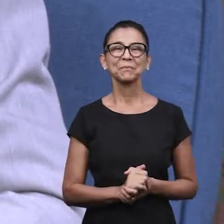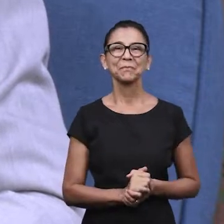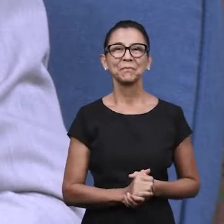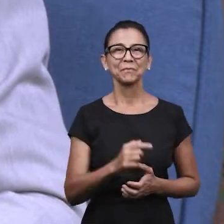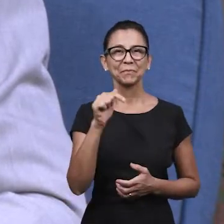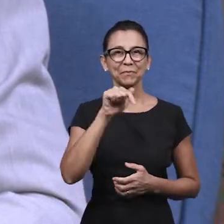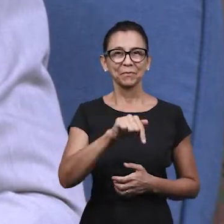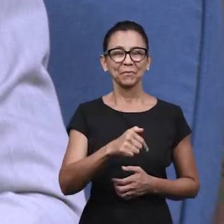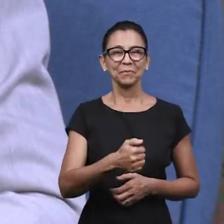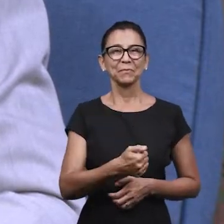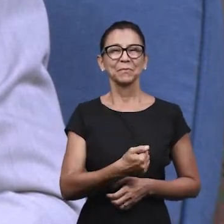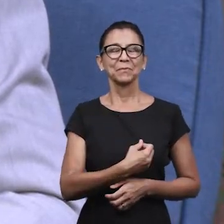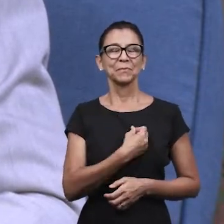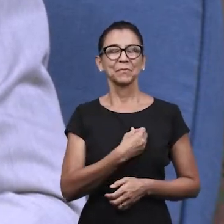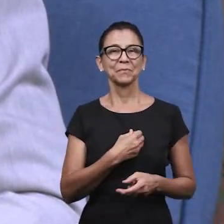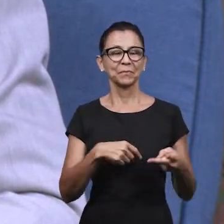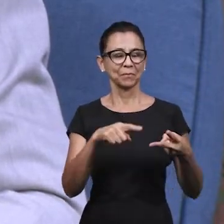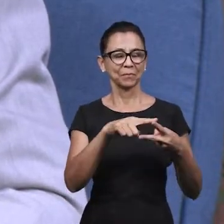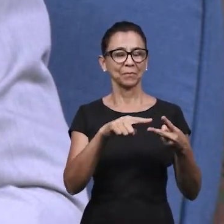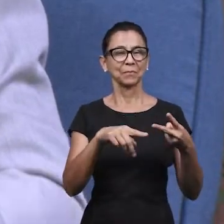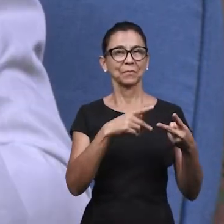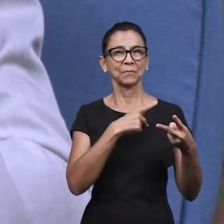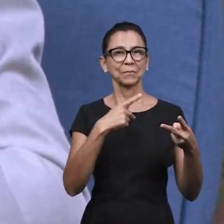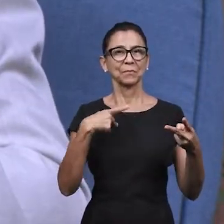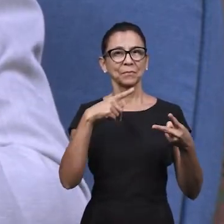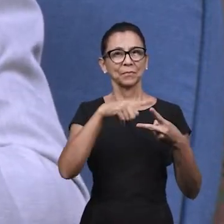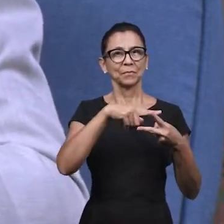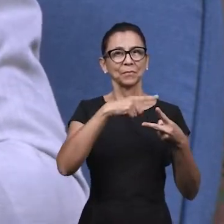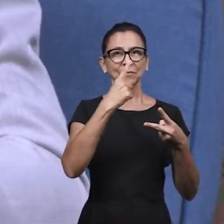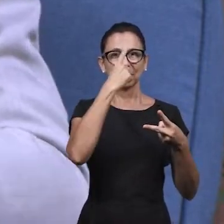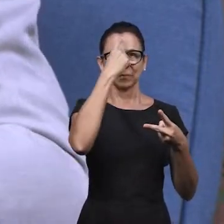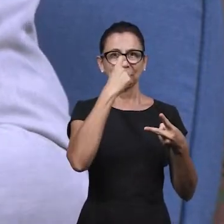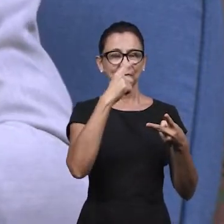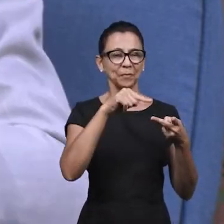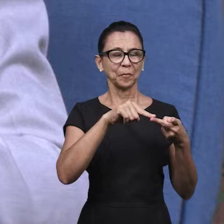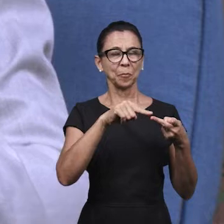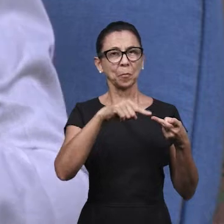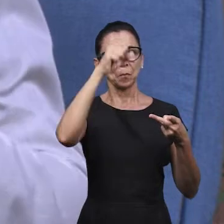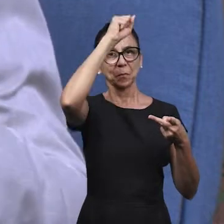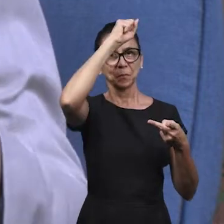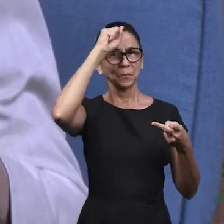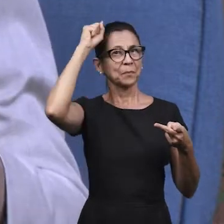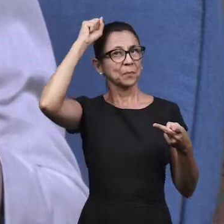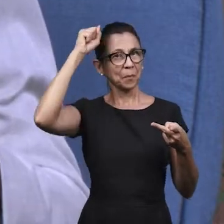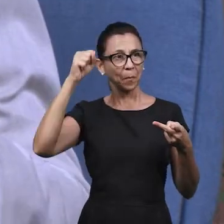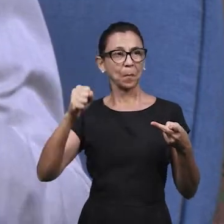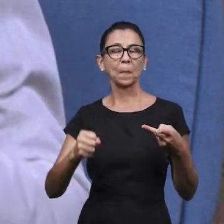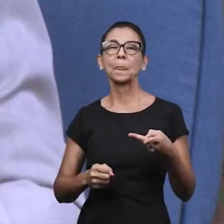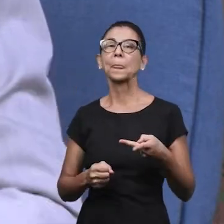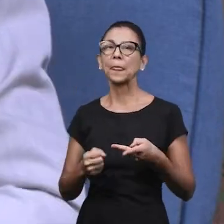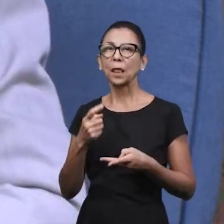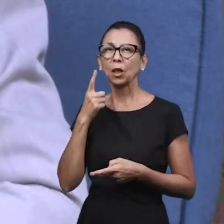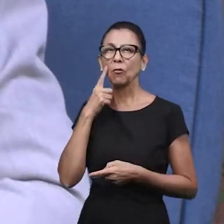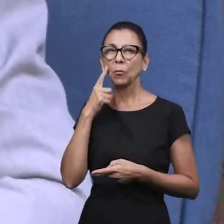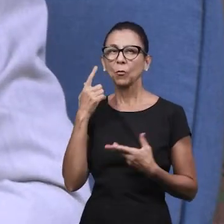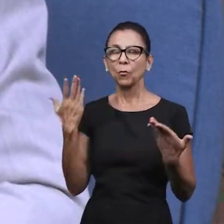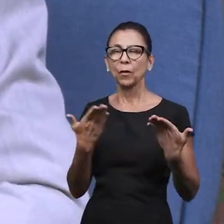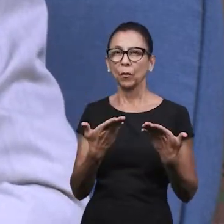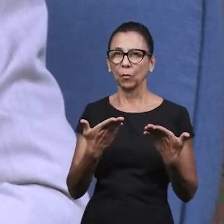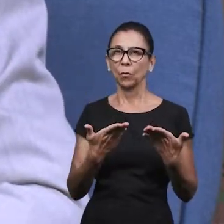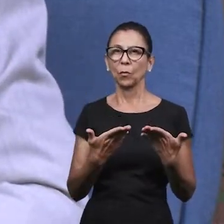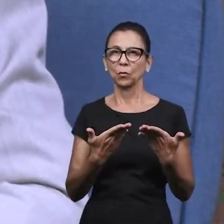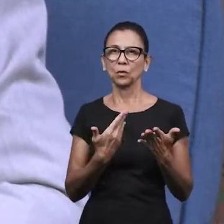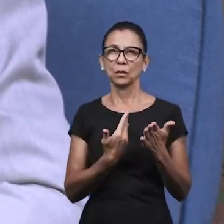d'aujourd'hui, dans le volet Leçon du Manim, je reçois le pasteur Daniel Moreira de Sérgio Souza pour qu'on parle sur le troisième jour prophétique, les